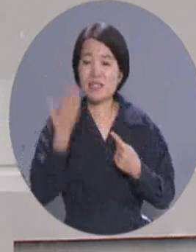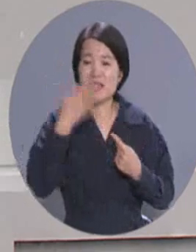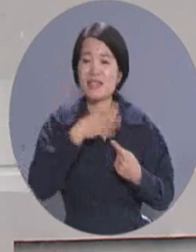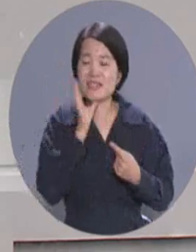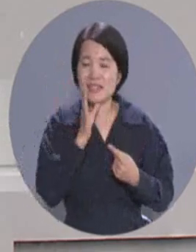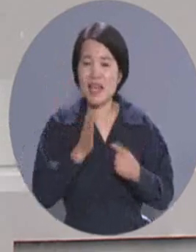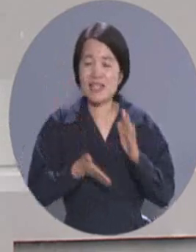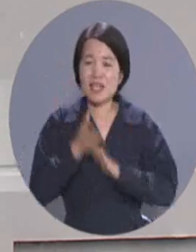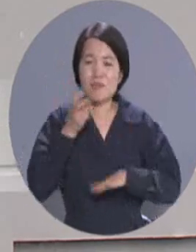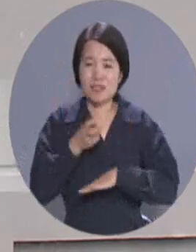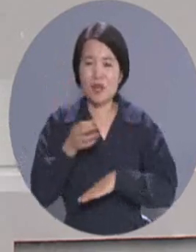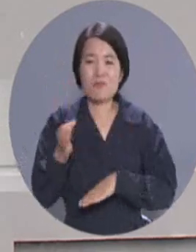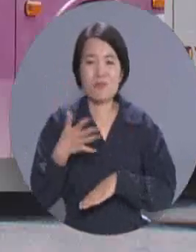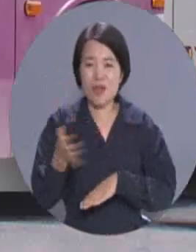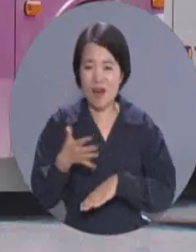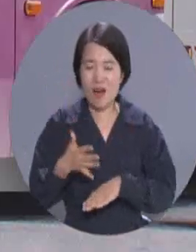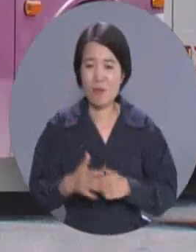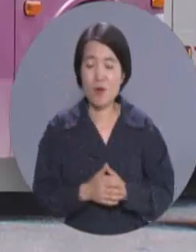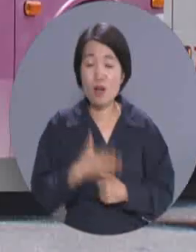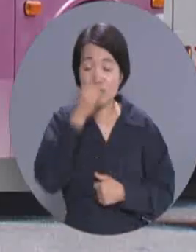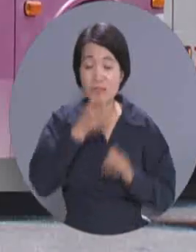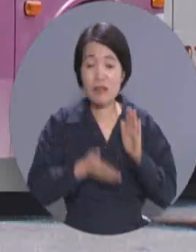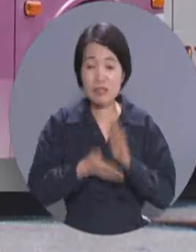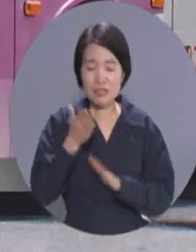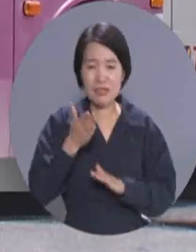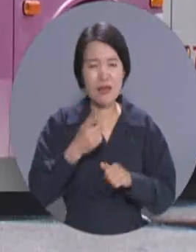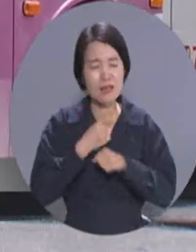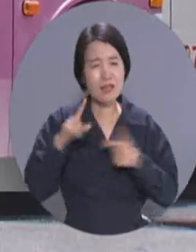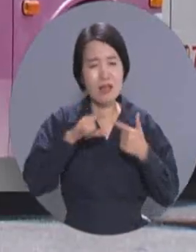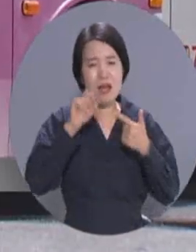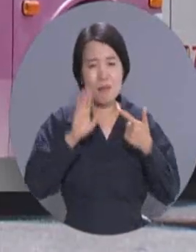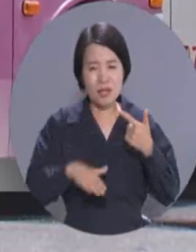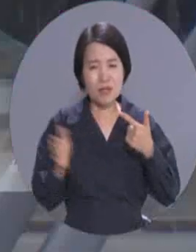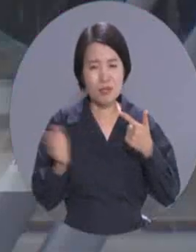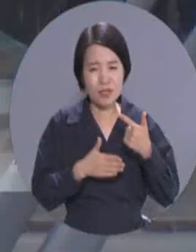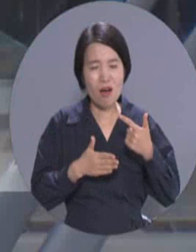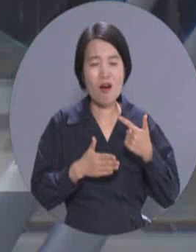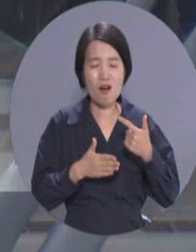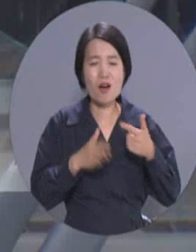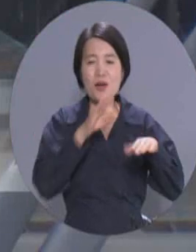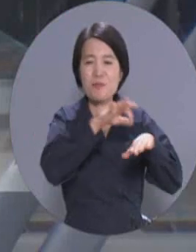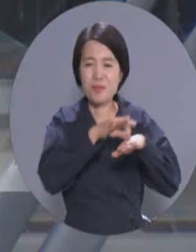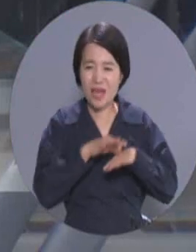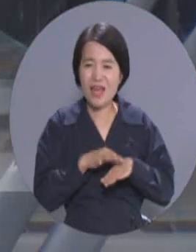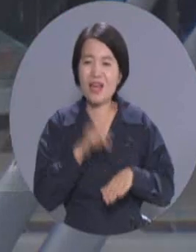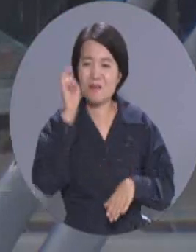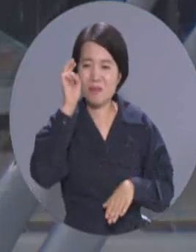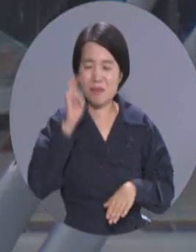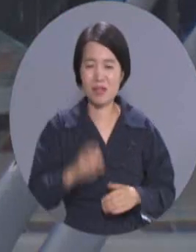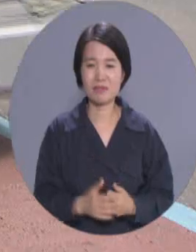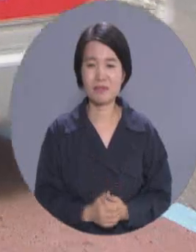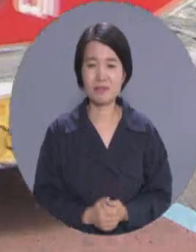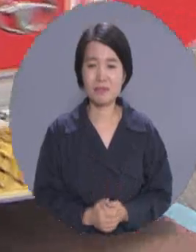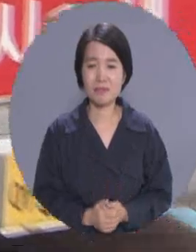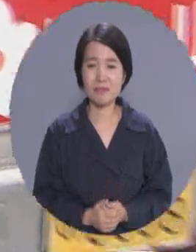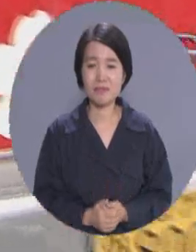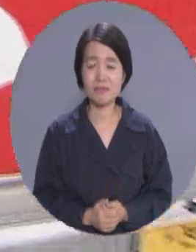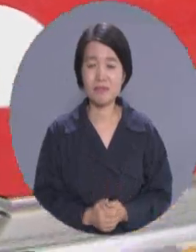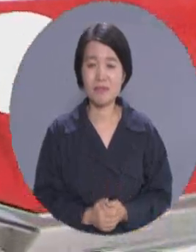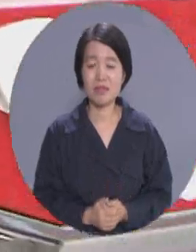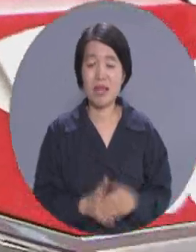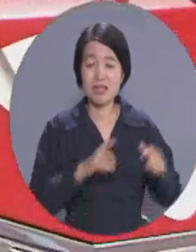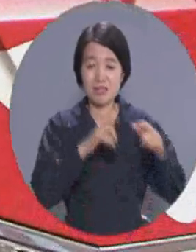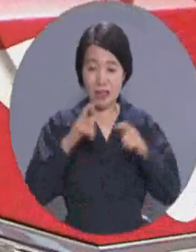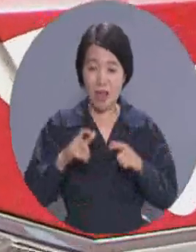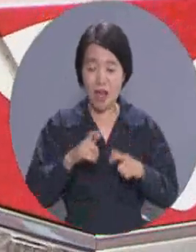시내버스 요금을 받지 않기로 했고 순천시도 이르면 내년 하반기부터 비슷한 제도를 시행할 계획입니다. 이렇게 규모가